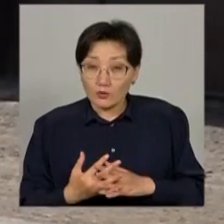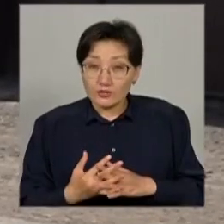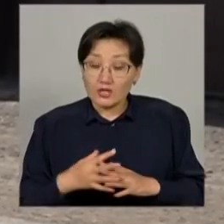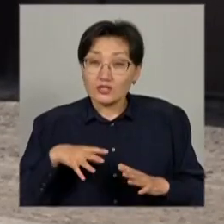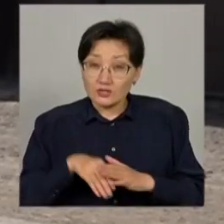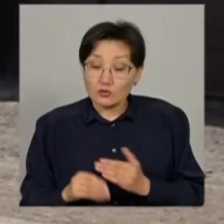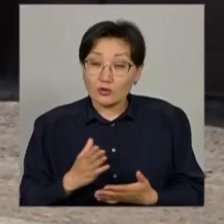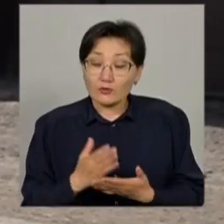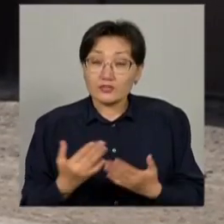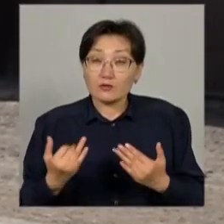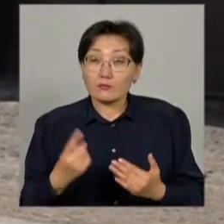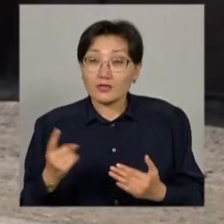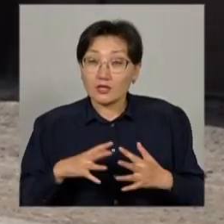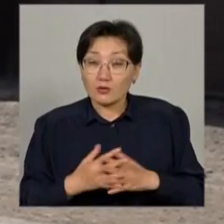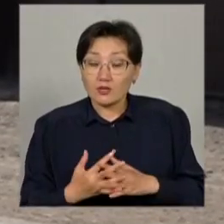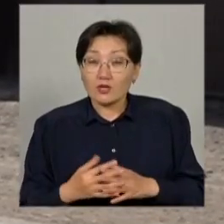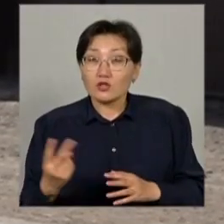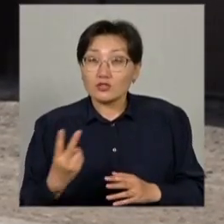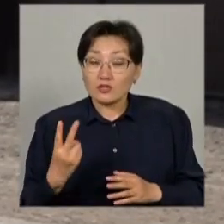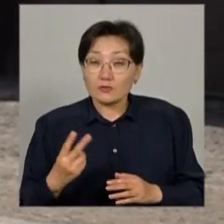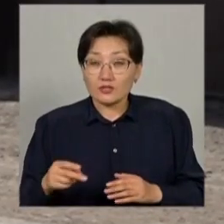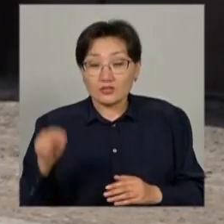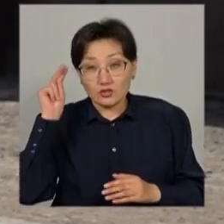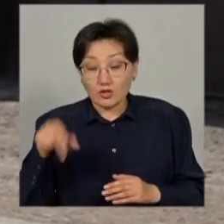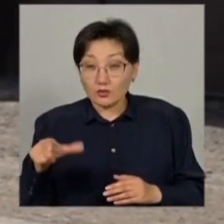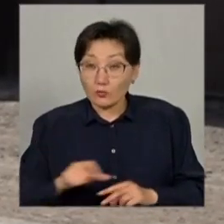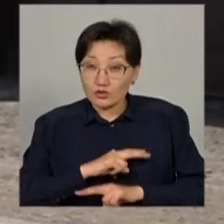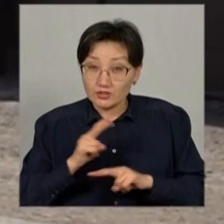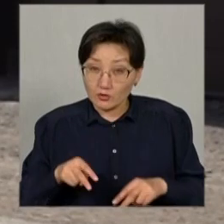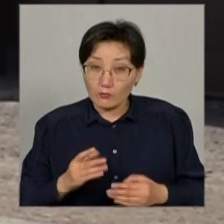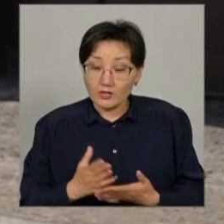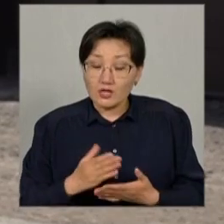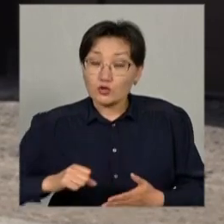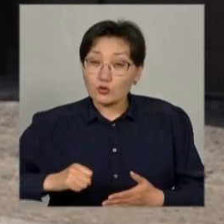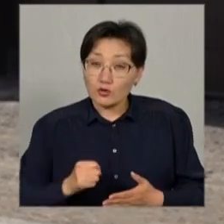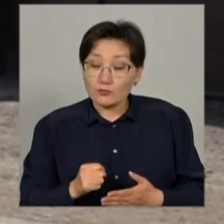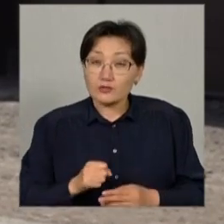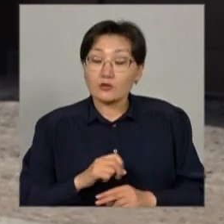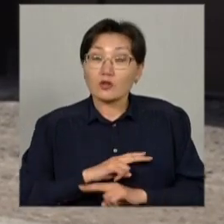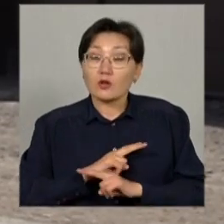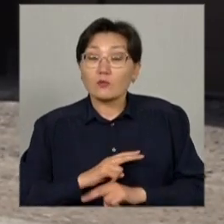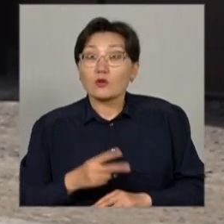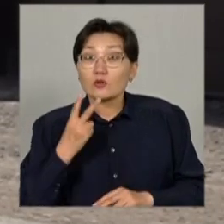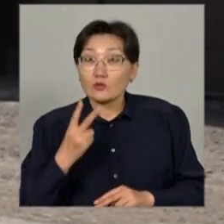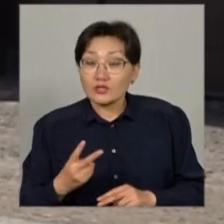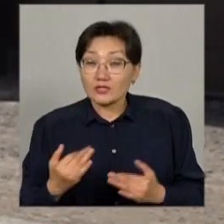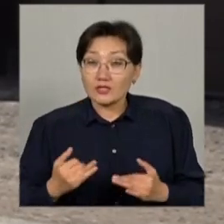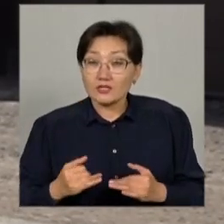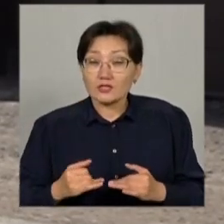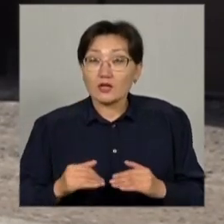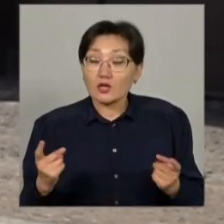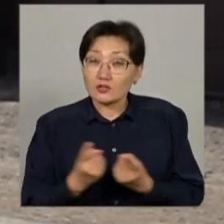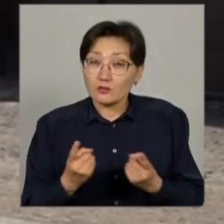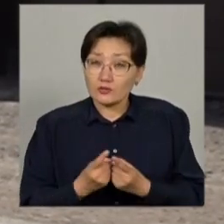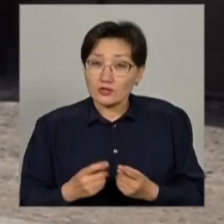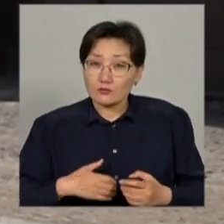аласапыран, үйткені бір ауылда білдей екі оқушы қаза тауып отыр. Сондықтан досының өлімін көрген оқушылар да қазір шошып қалған.